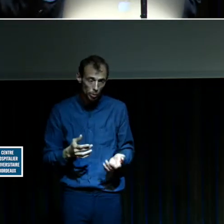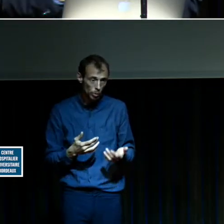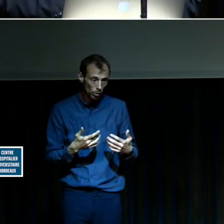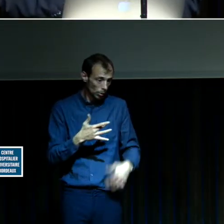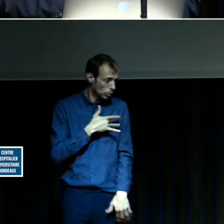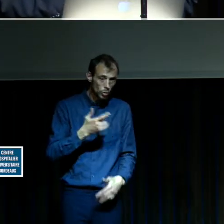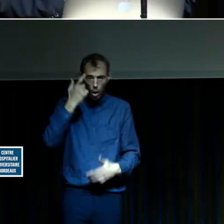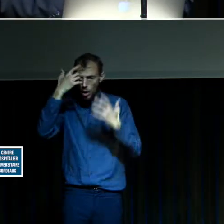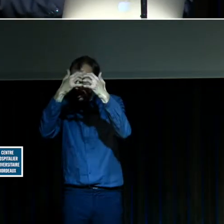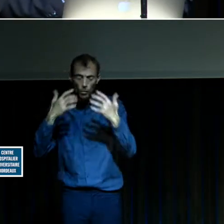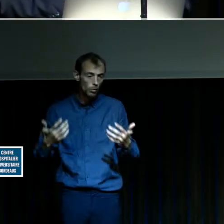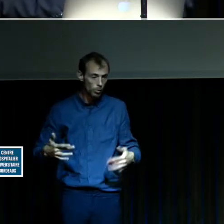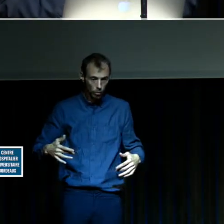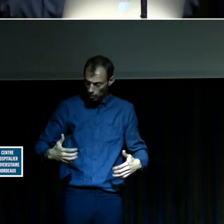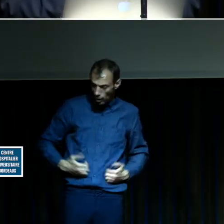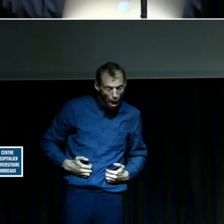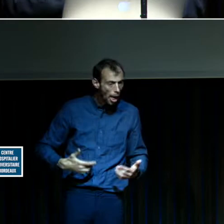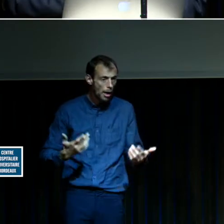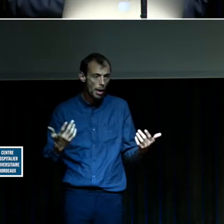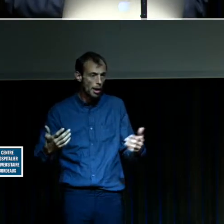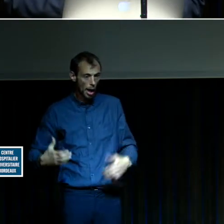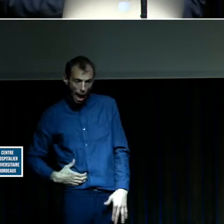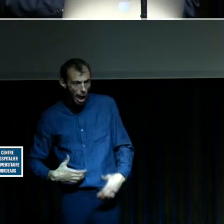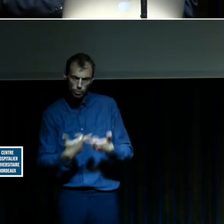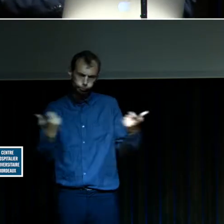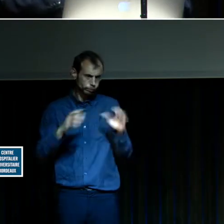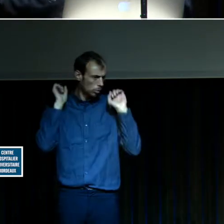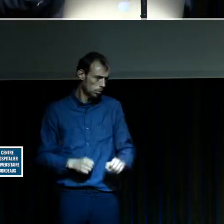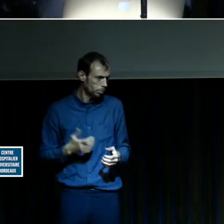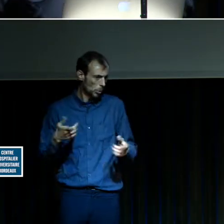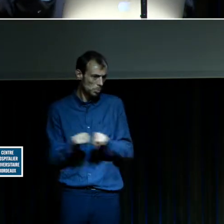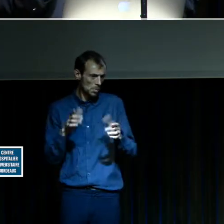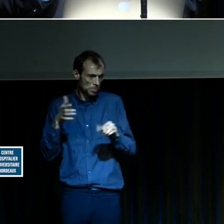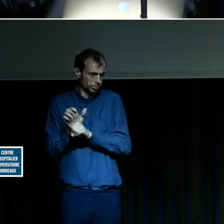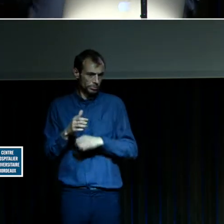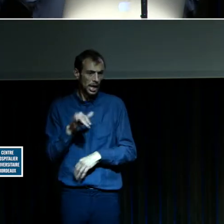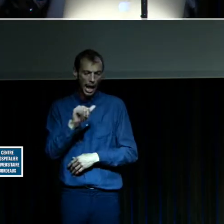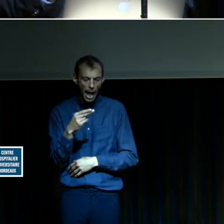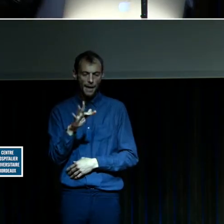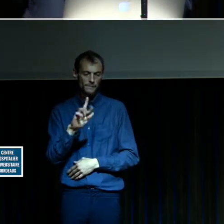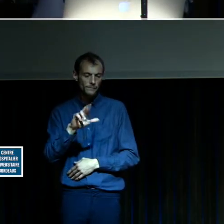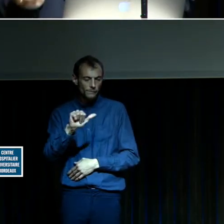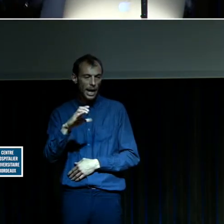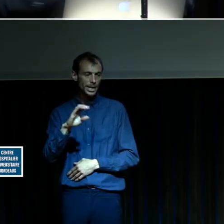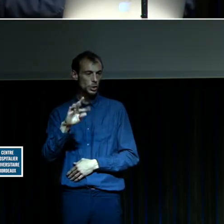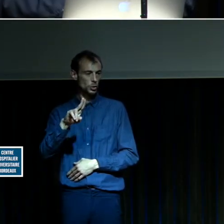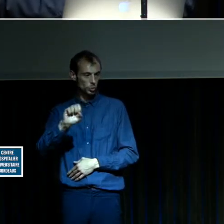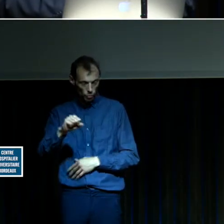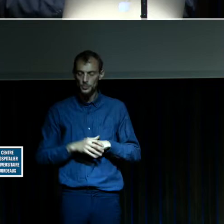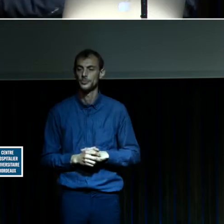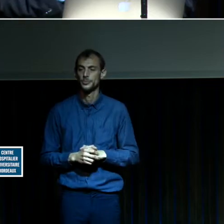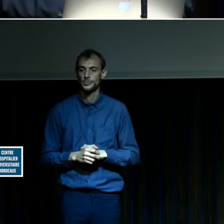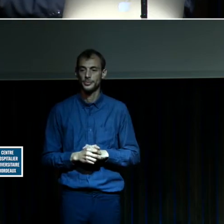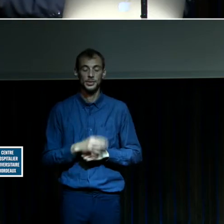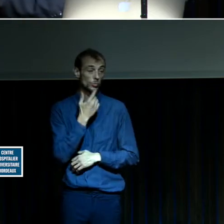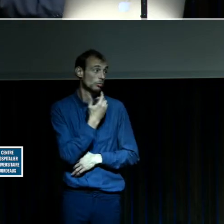les organes peuvent être victimes d'un infarctus. Donc on parle d'infarctus cérébral. Le deuxième mécanisme, donc deux fois sur